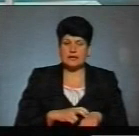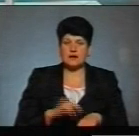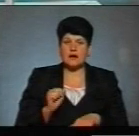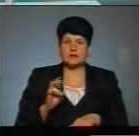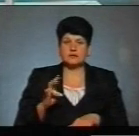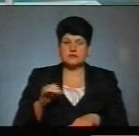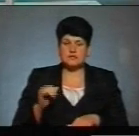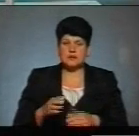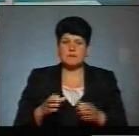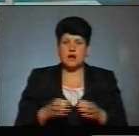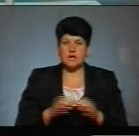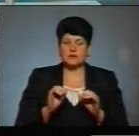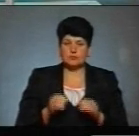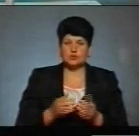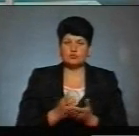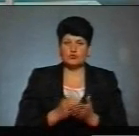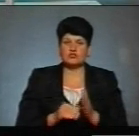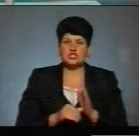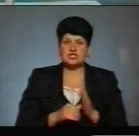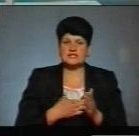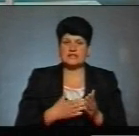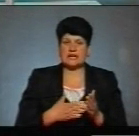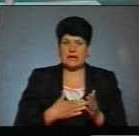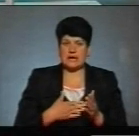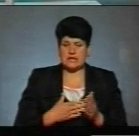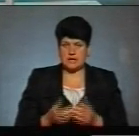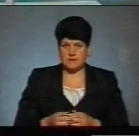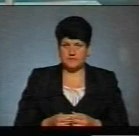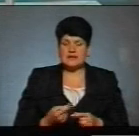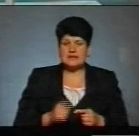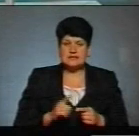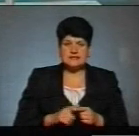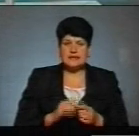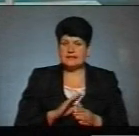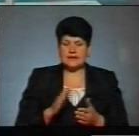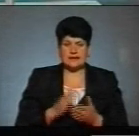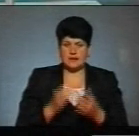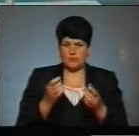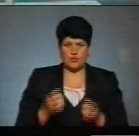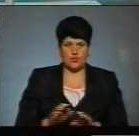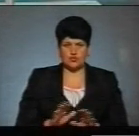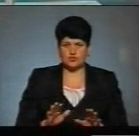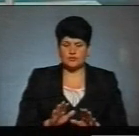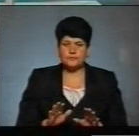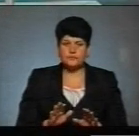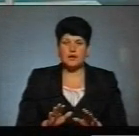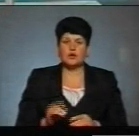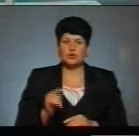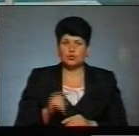лікар-анестезіолог, бригада може обслуговувати 6 дихальних апаратів. Я рахую, що це не так просто загалом, тому що